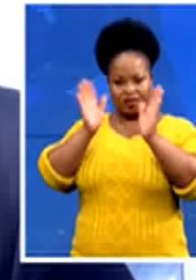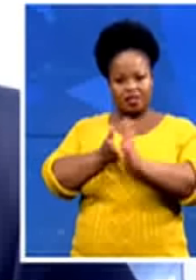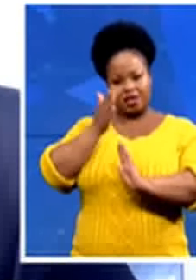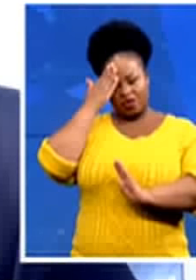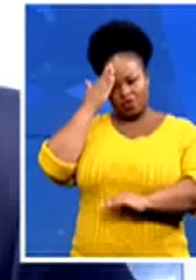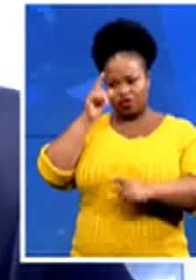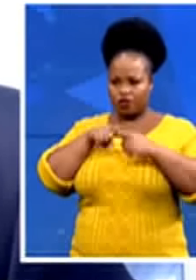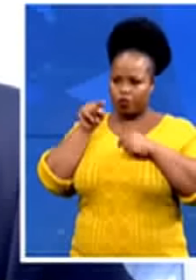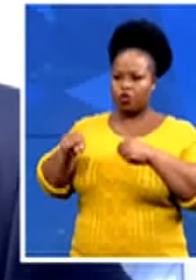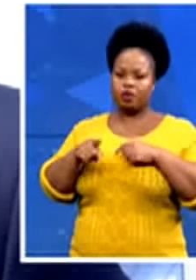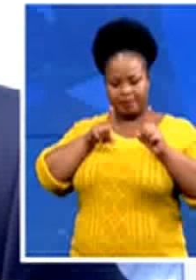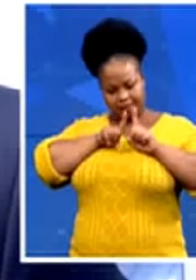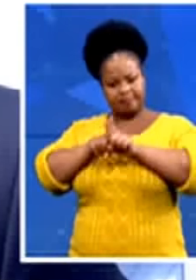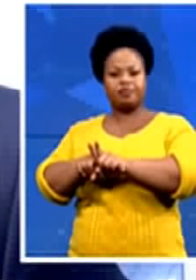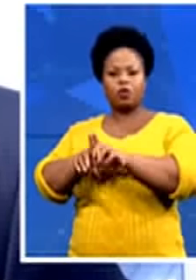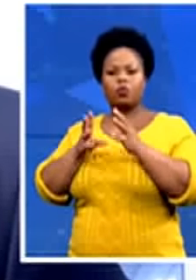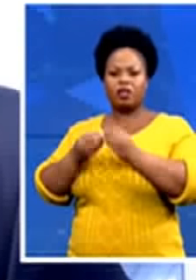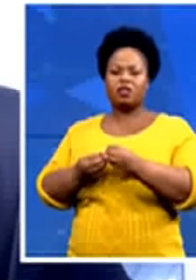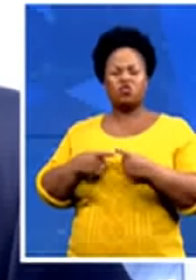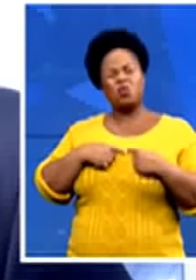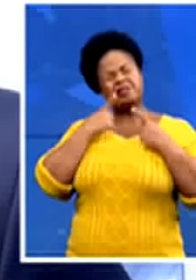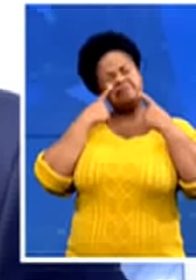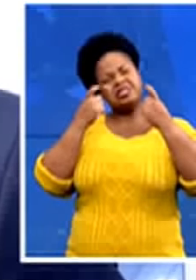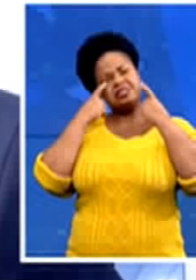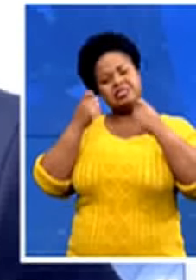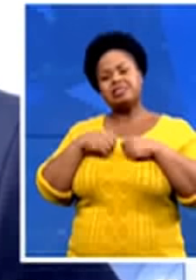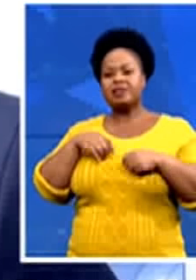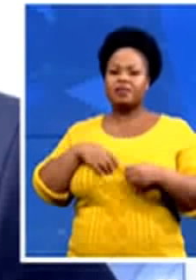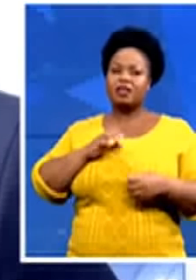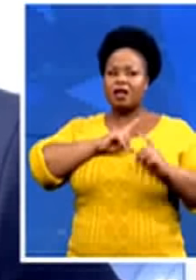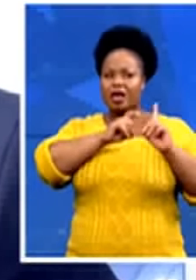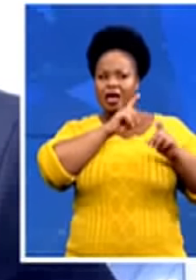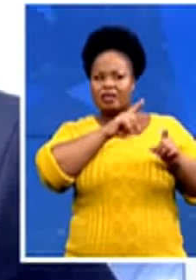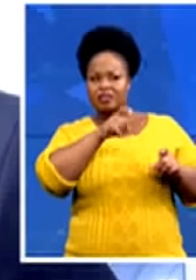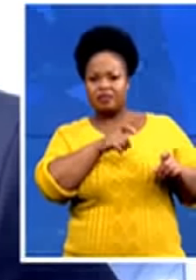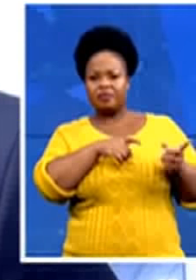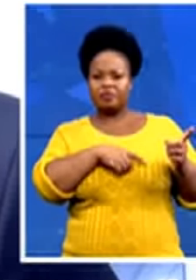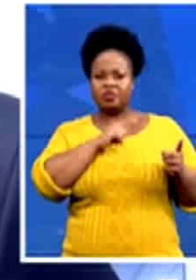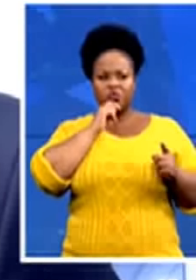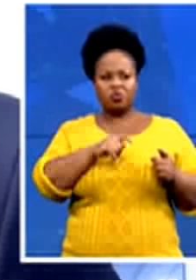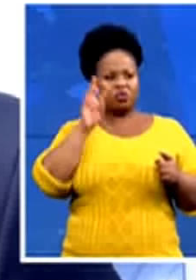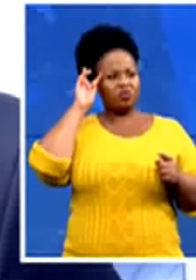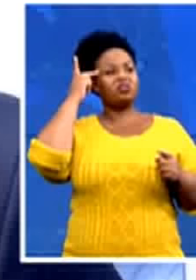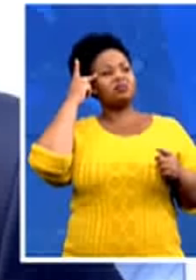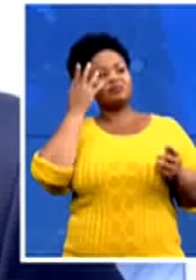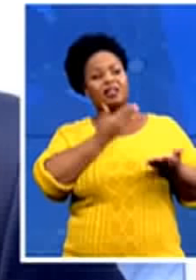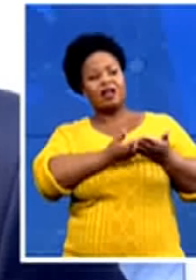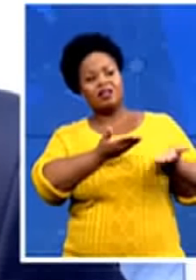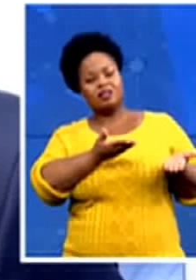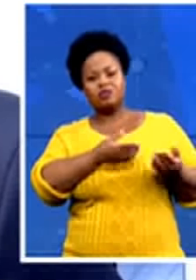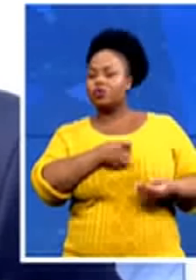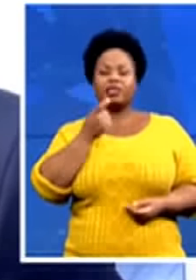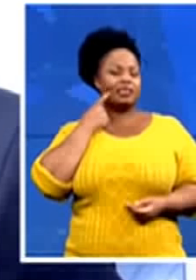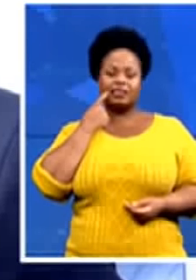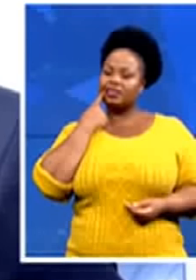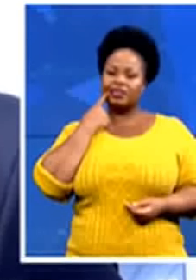wakhala inyembezi wabuza amadoda wathi anize ukungijikela kwakungelula emsakazi uphume enkatheni kwaMagwaza-Msibi